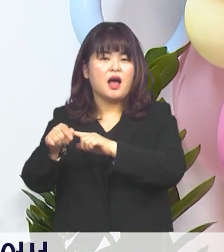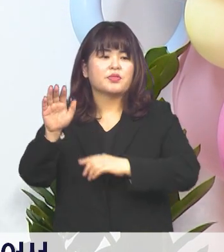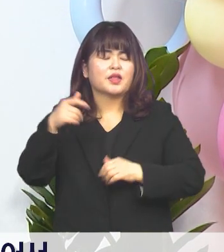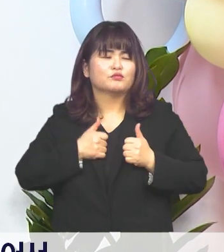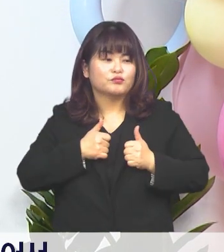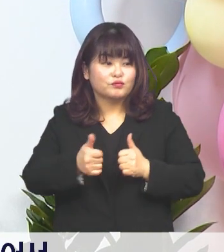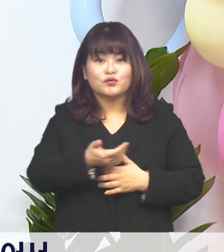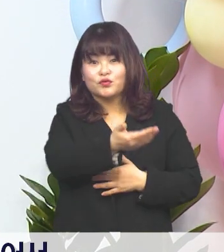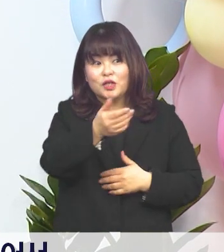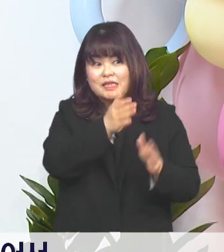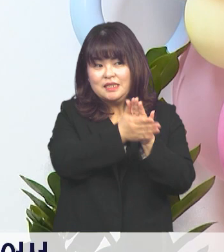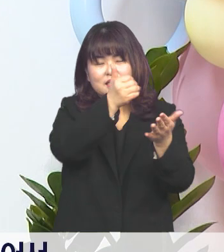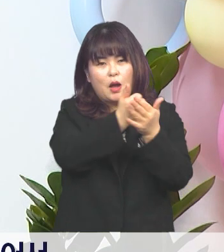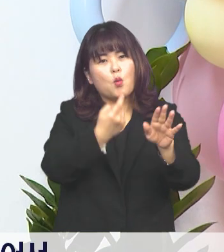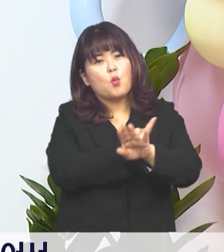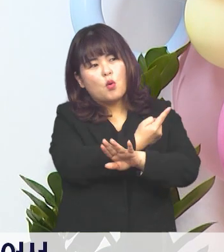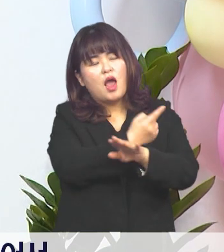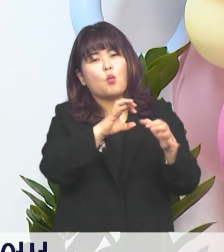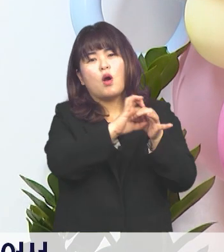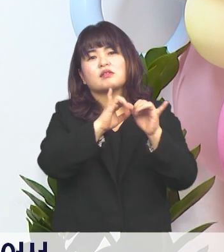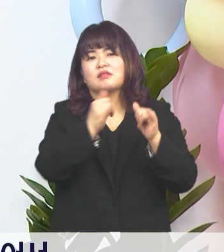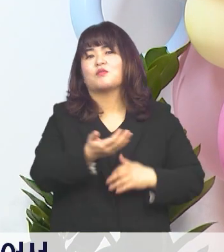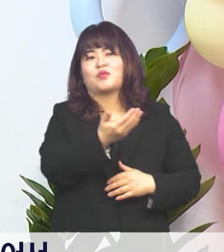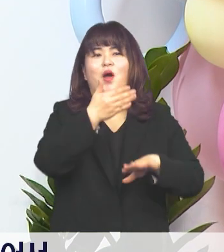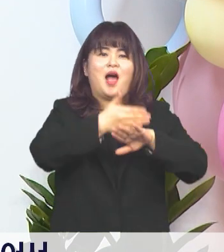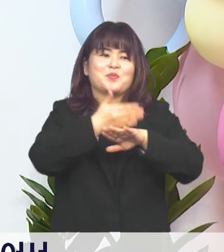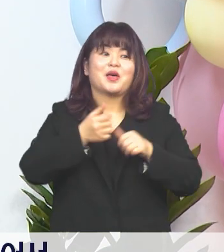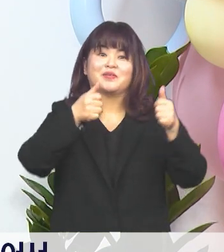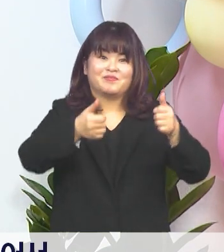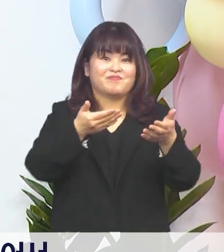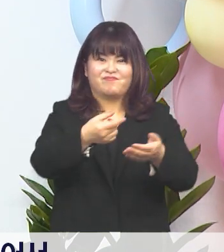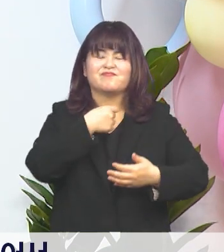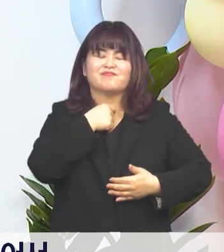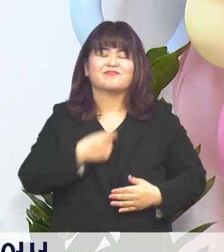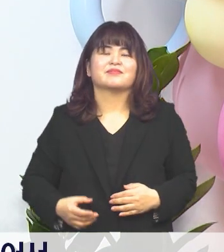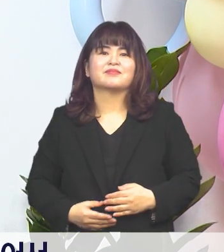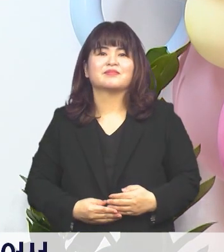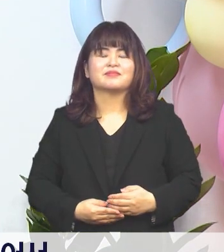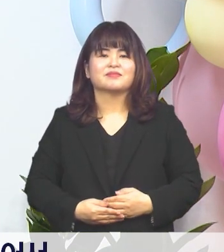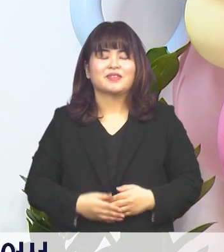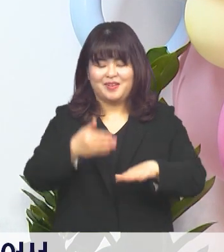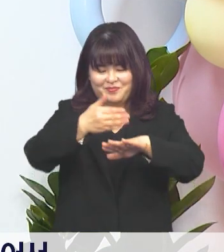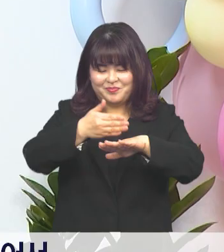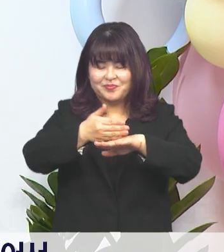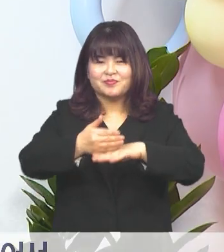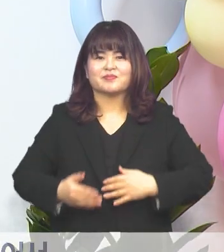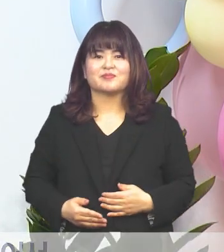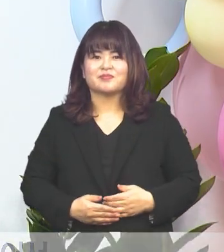애써주신 용인시 시장님과 관계자님들께 감사한 말씀을 전하겠습니다. 감사합니다.